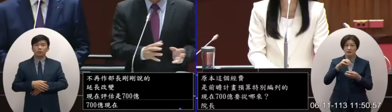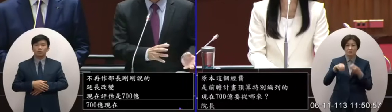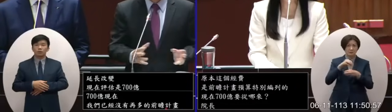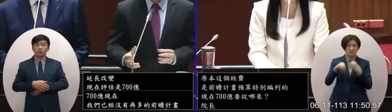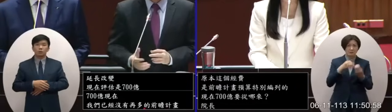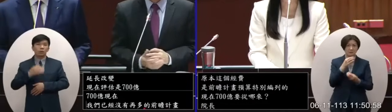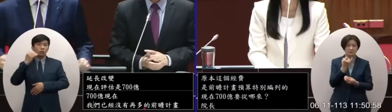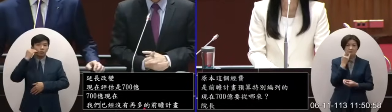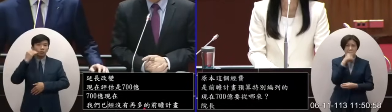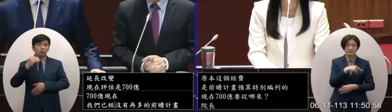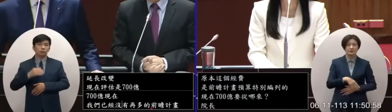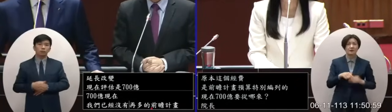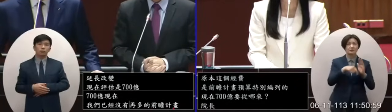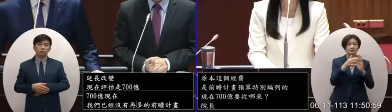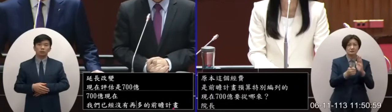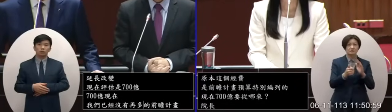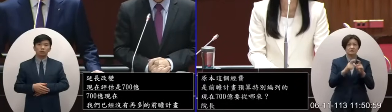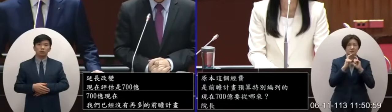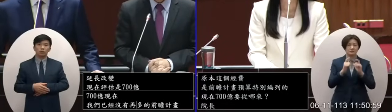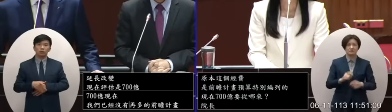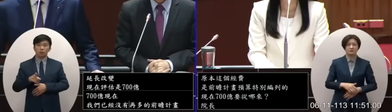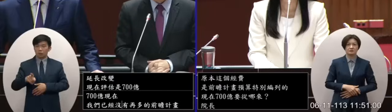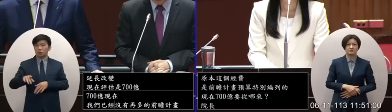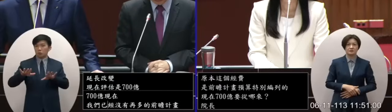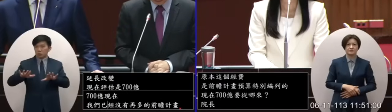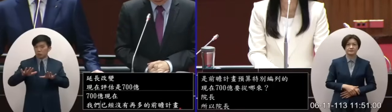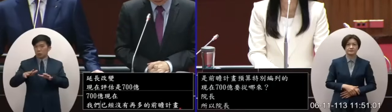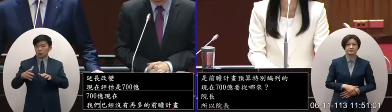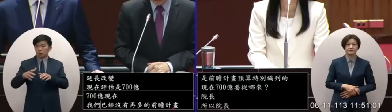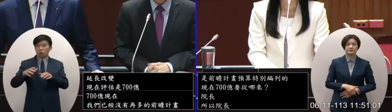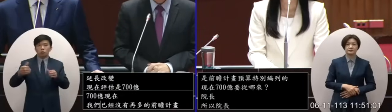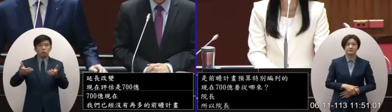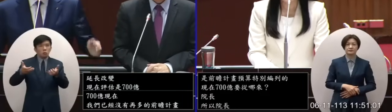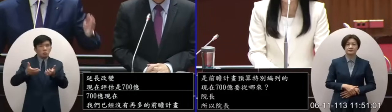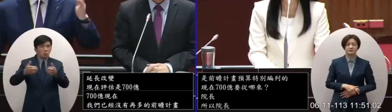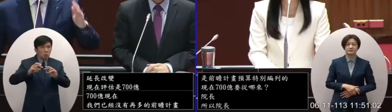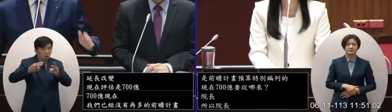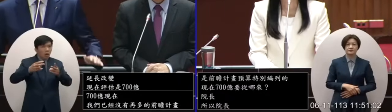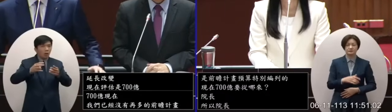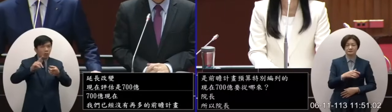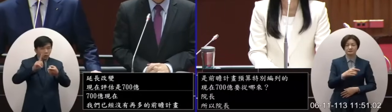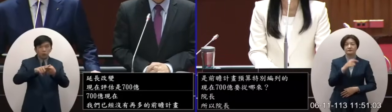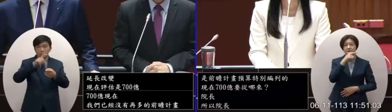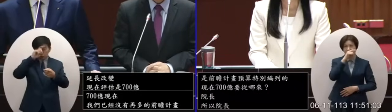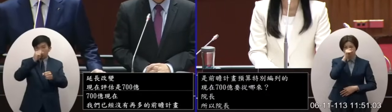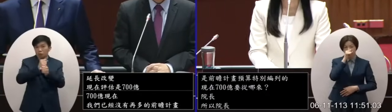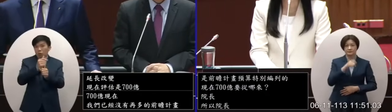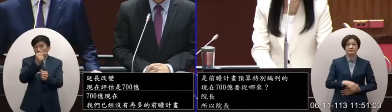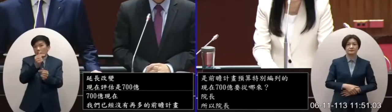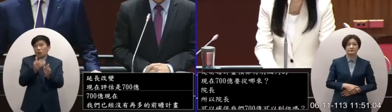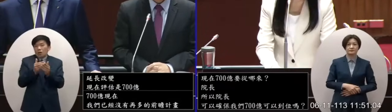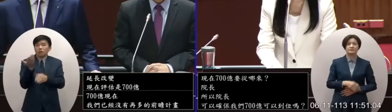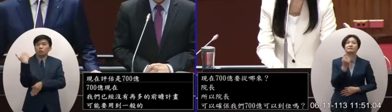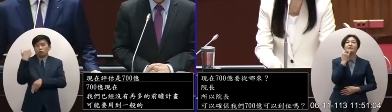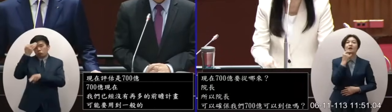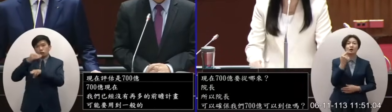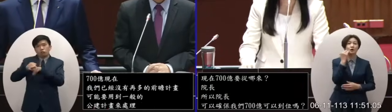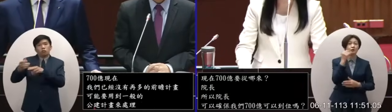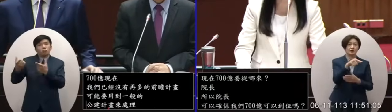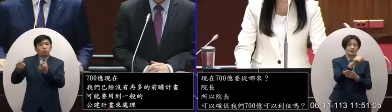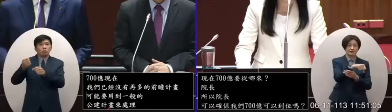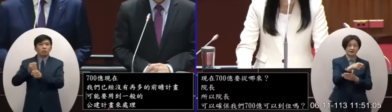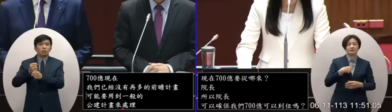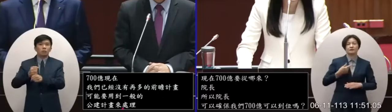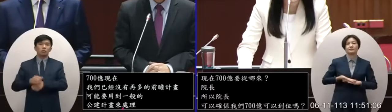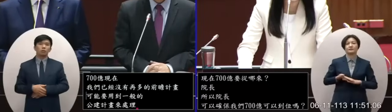这个当然，如果我们整个 工程已经进行到一半了，无论如何就是要让它到位。当年我们对高铁的态度也是这样。 可以有您的承诺啊，我